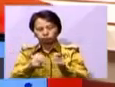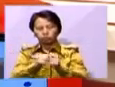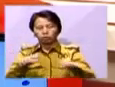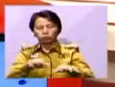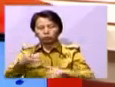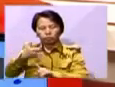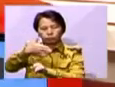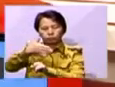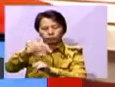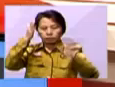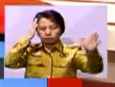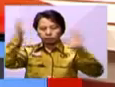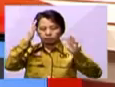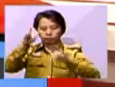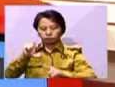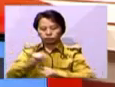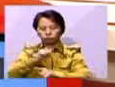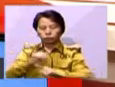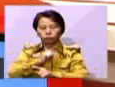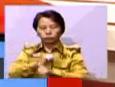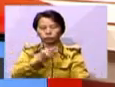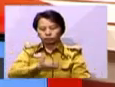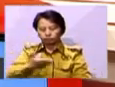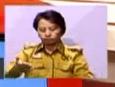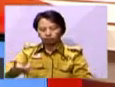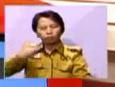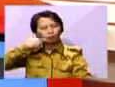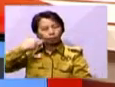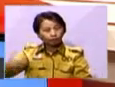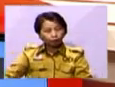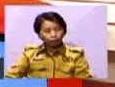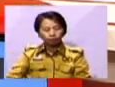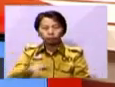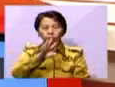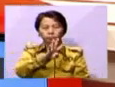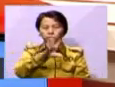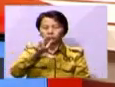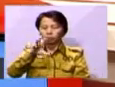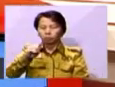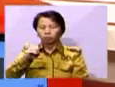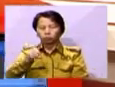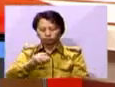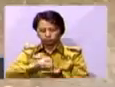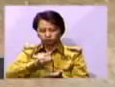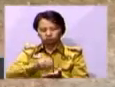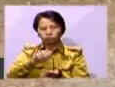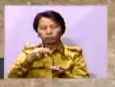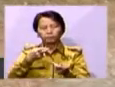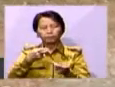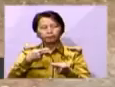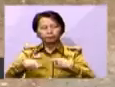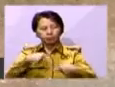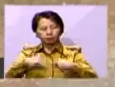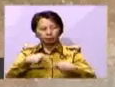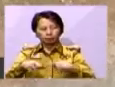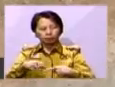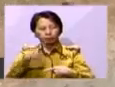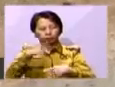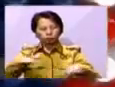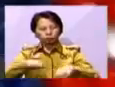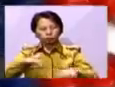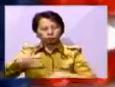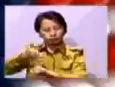membuat bendera Malaysia menggunakan barangan terpakai. 450 cawan plastik terpakai diguna untuk membuat